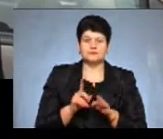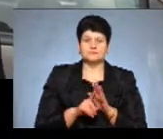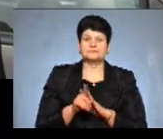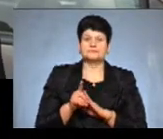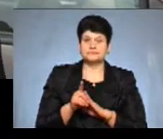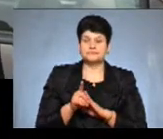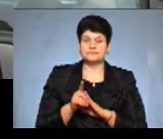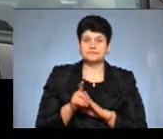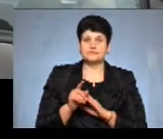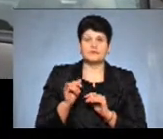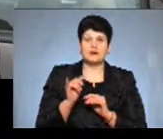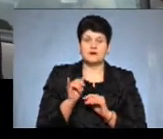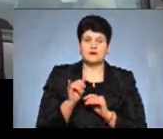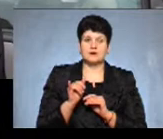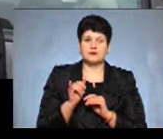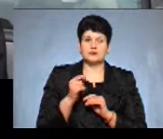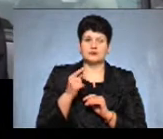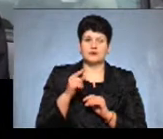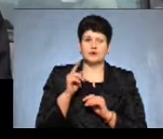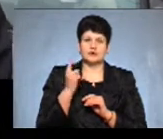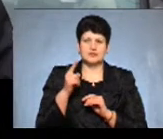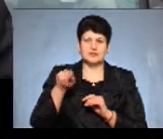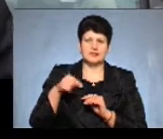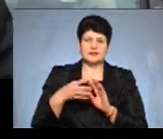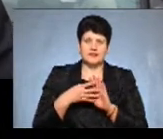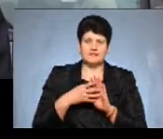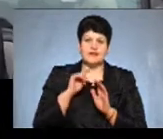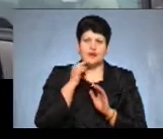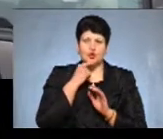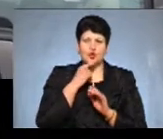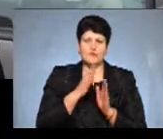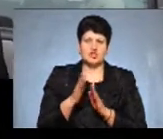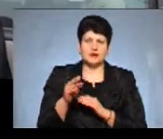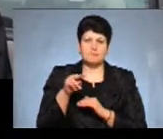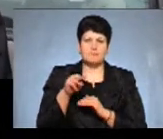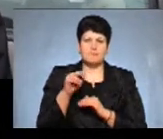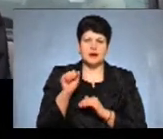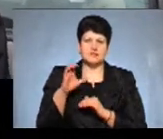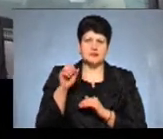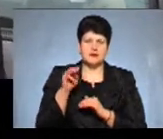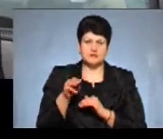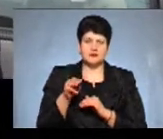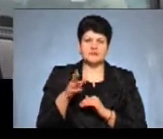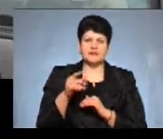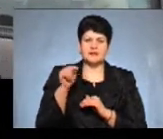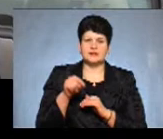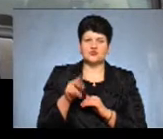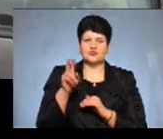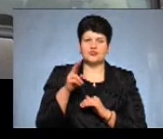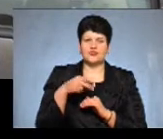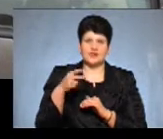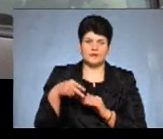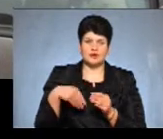І кубату 1,9 стандартний економ-режим Passat Volkswagen. 1000 євро дав я за нього,